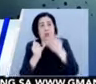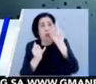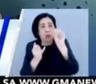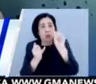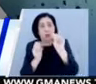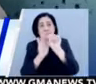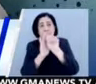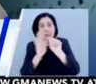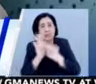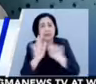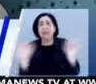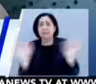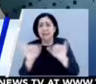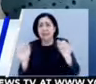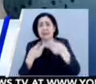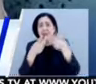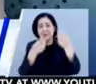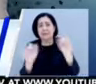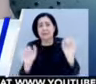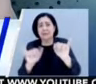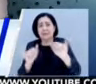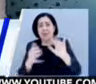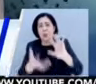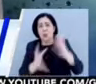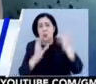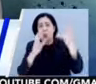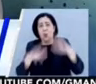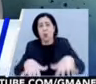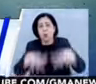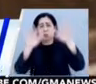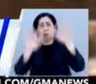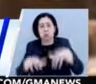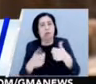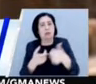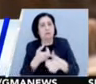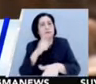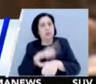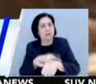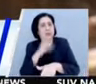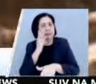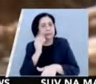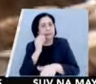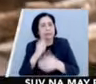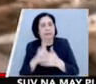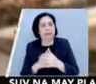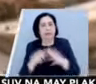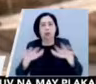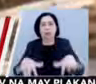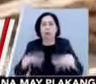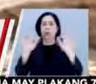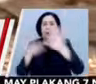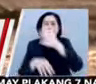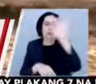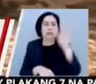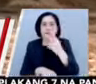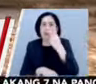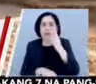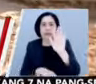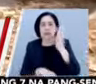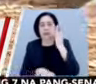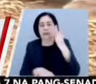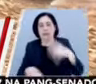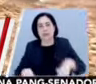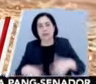Ganyan din doon din sa mga lugar naon Ngayon lang nangyari yan bahang Hindi pa nila nakita sa tanang buhay nila